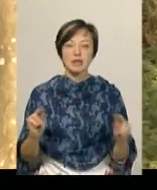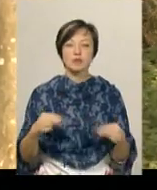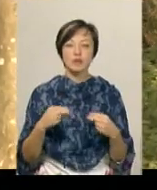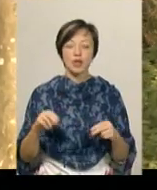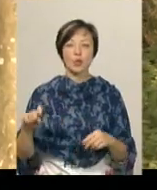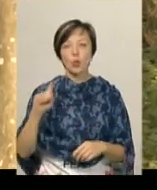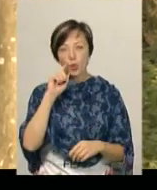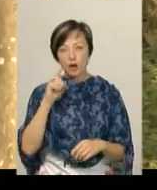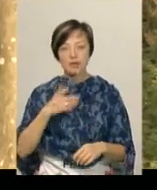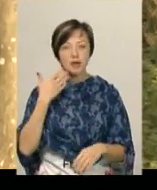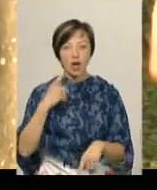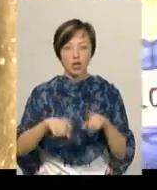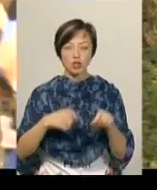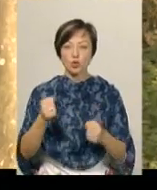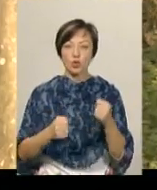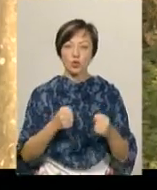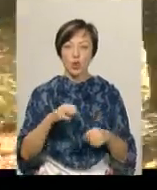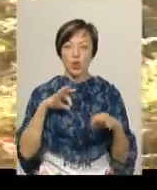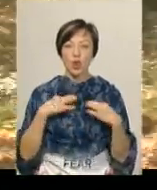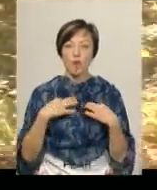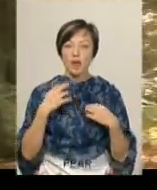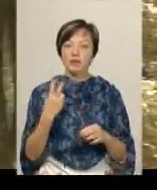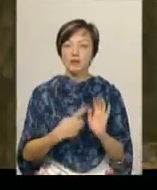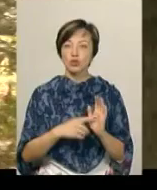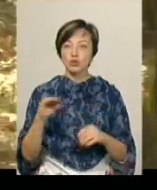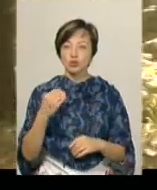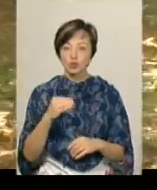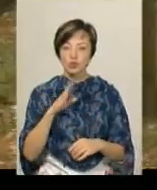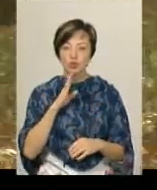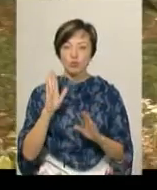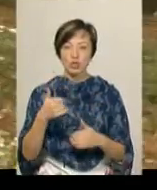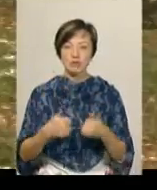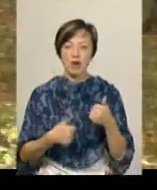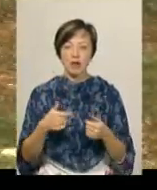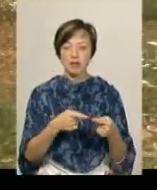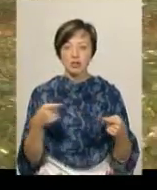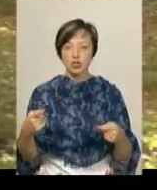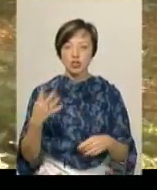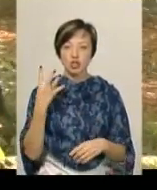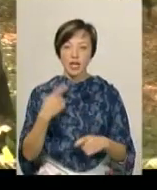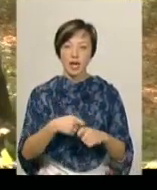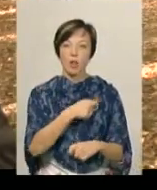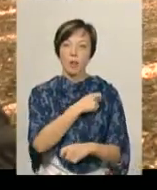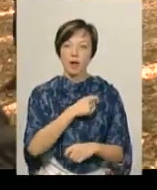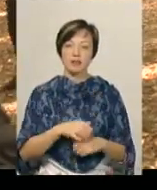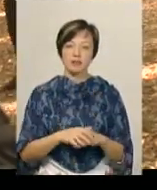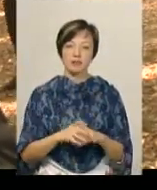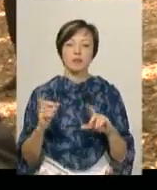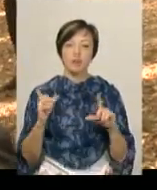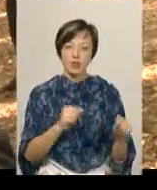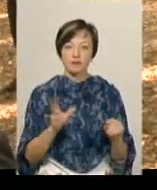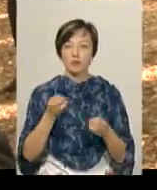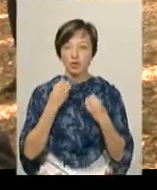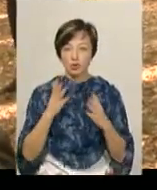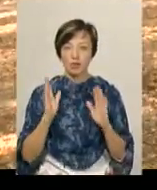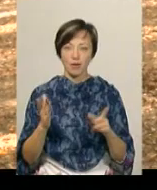чемпіонаті України з легкоатлетичного кросу в Коломиї 26 жовтня Тетяна Палінкаш змагатиметься на дистанції 4 кілометри. Поїду, якщо все буде